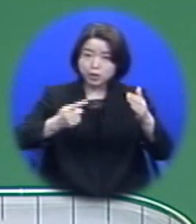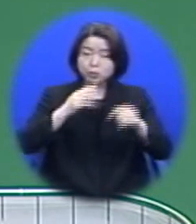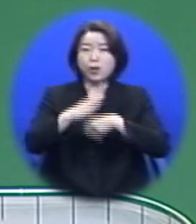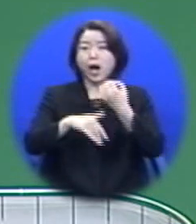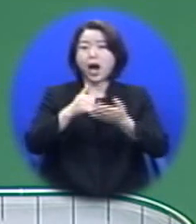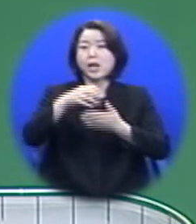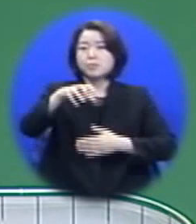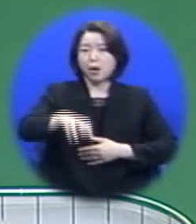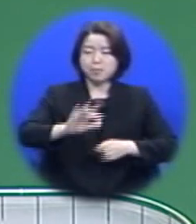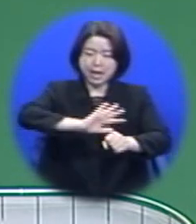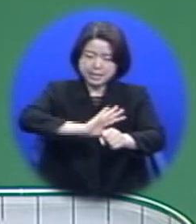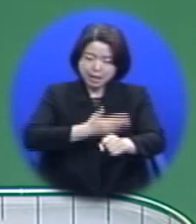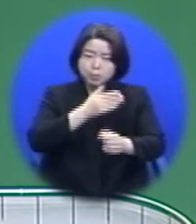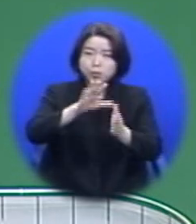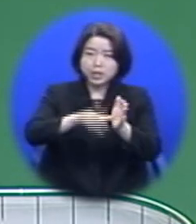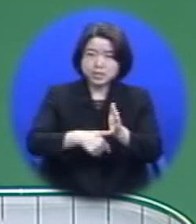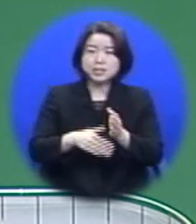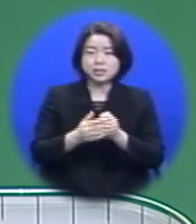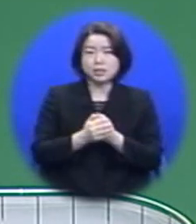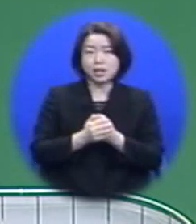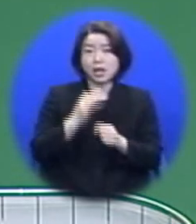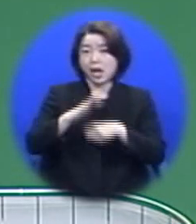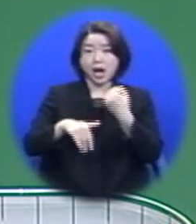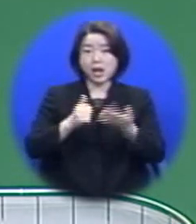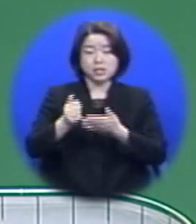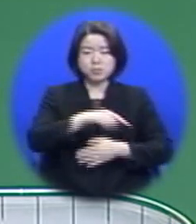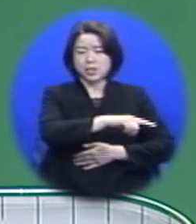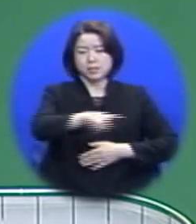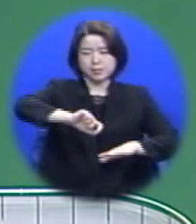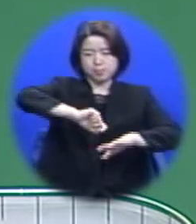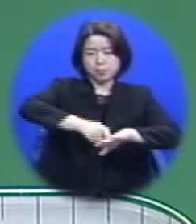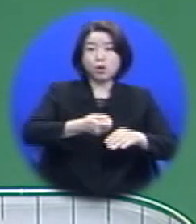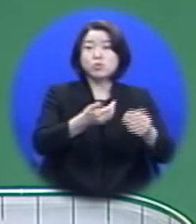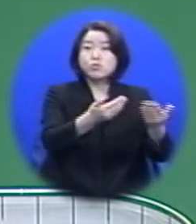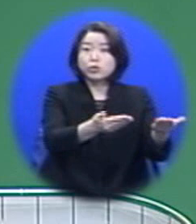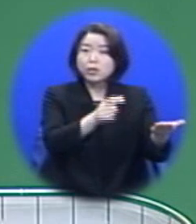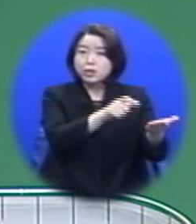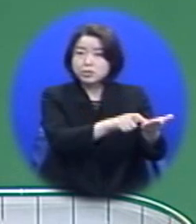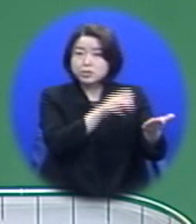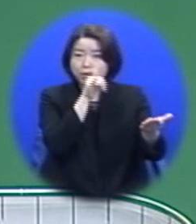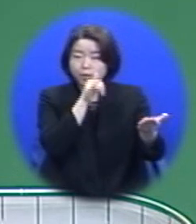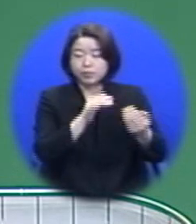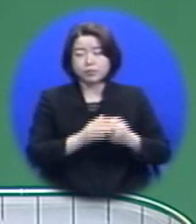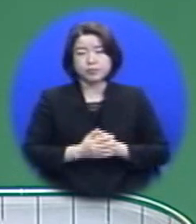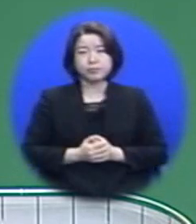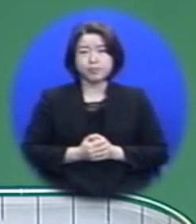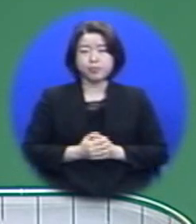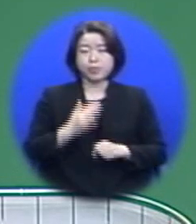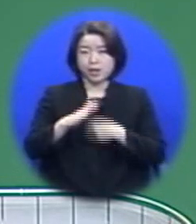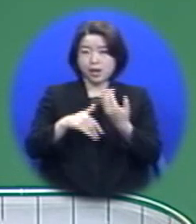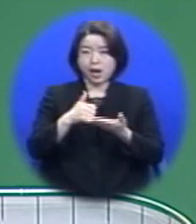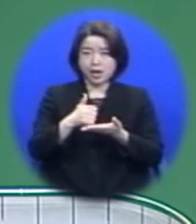하나님 앞에 잘못했을 때 님은 그들을 징계하다 말씀합니다